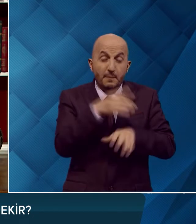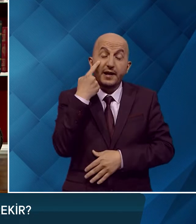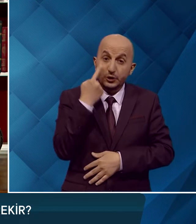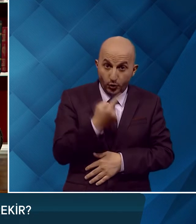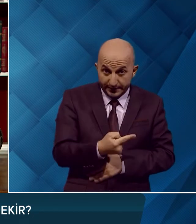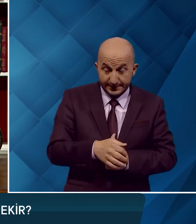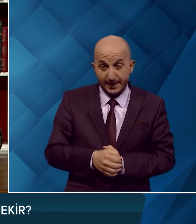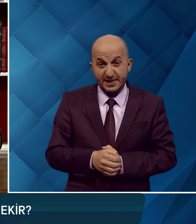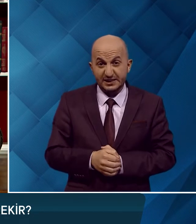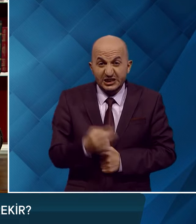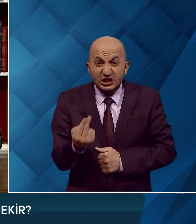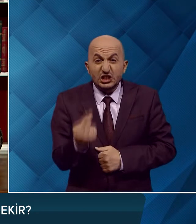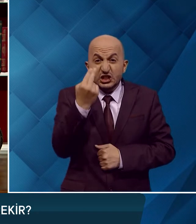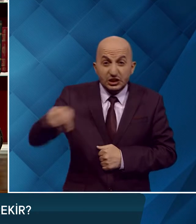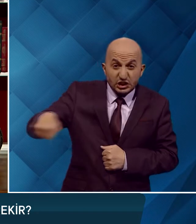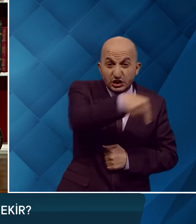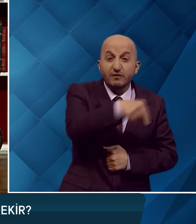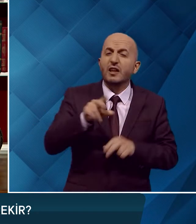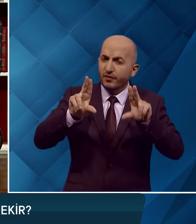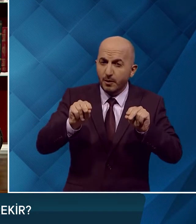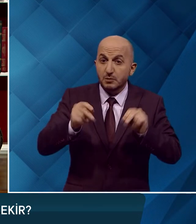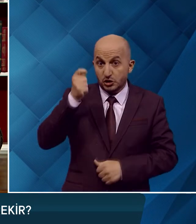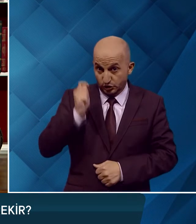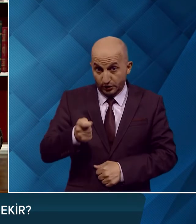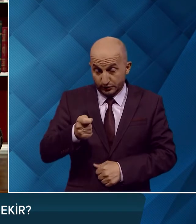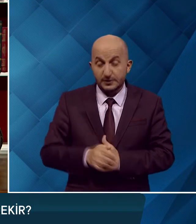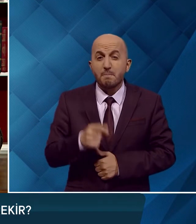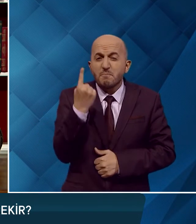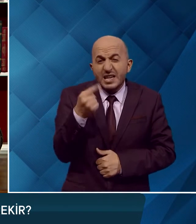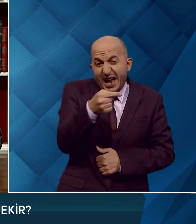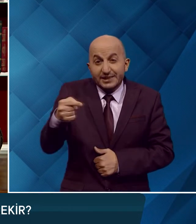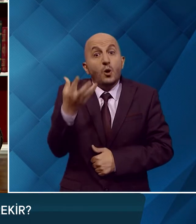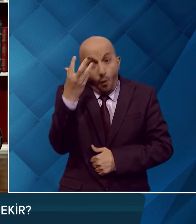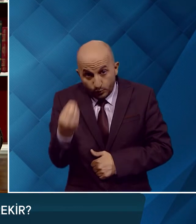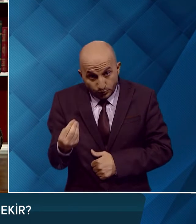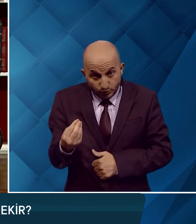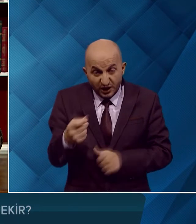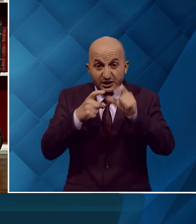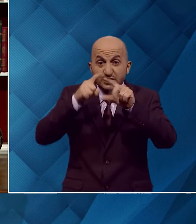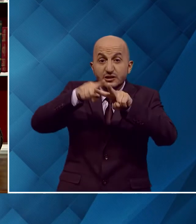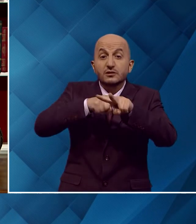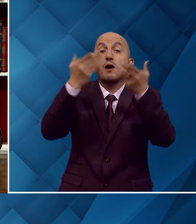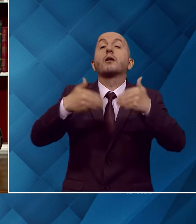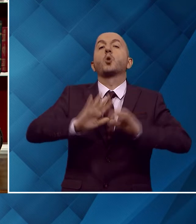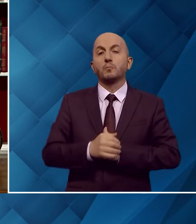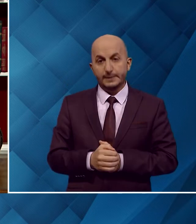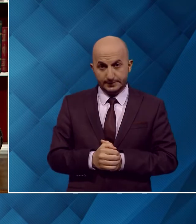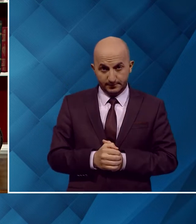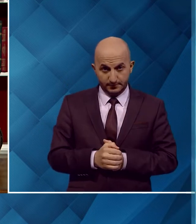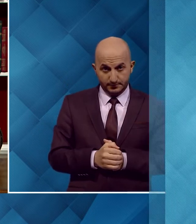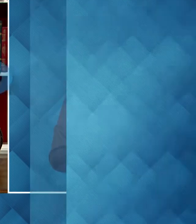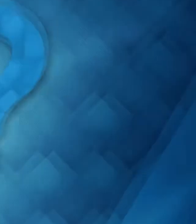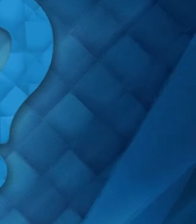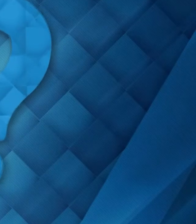mezheplerine göre ise yedi şarta tamamlamak rükündür. Bir şart eksik olursa, say geçerli olmaz.